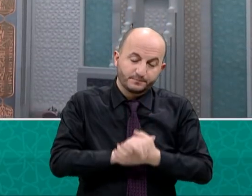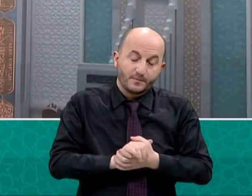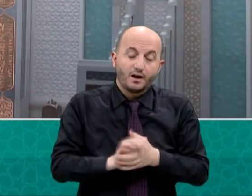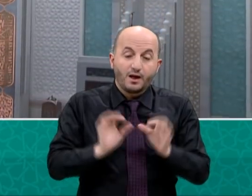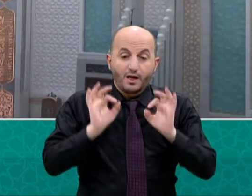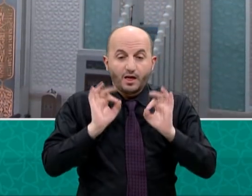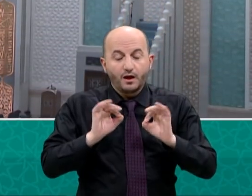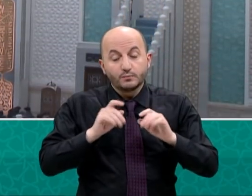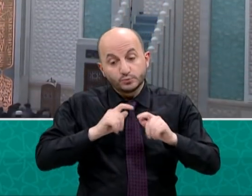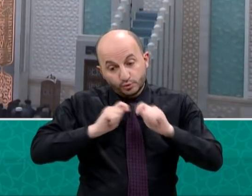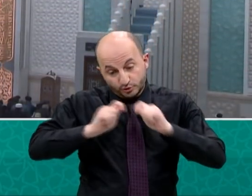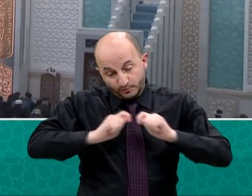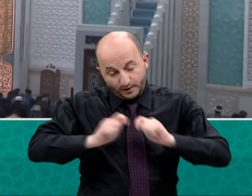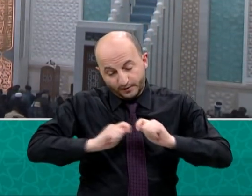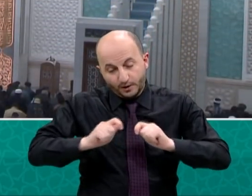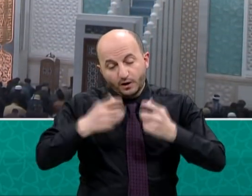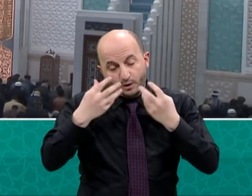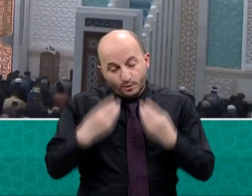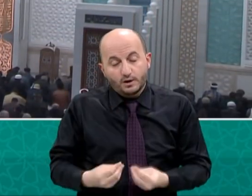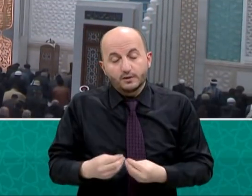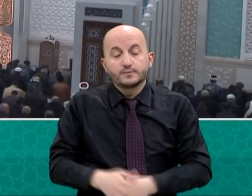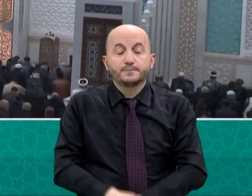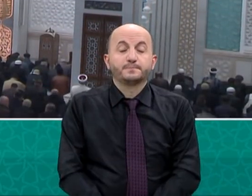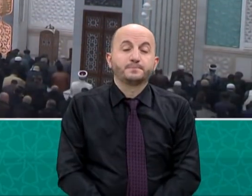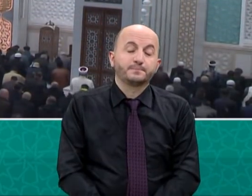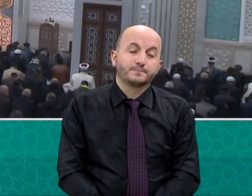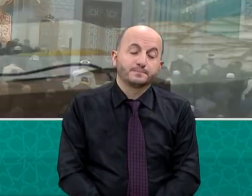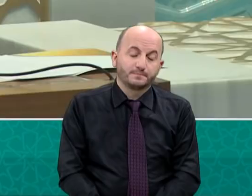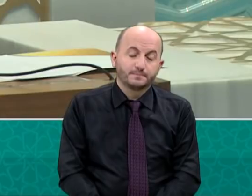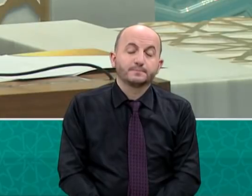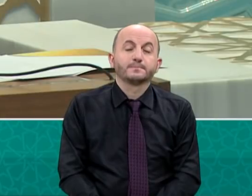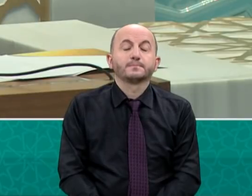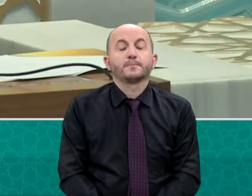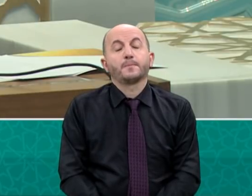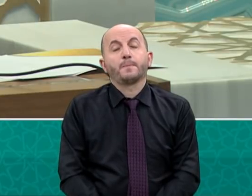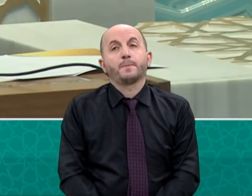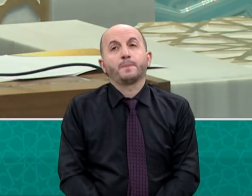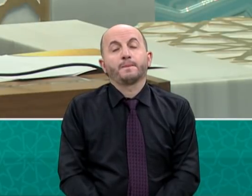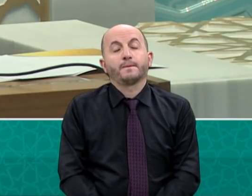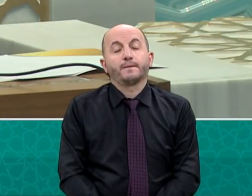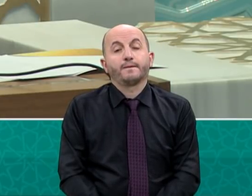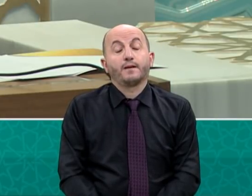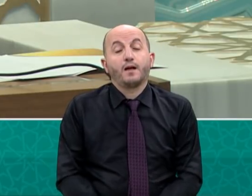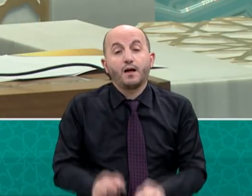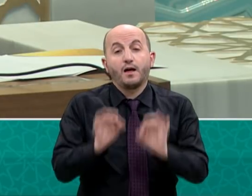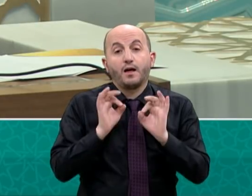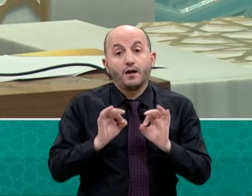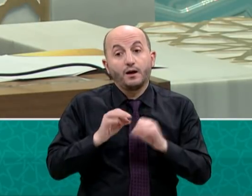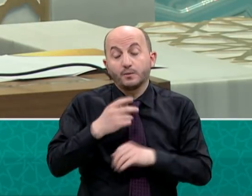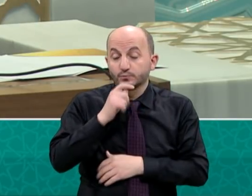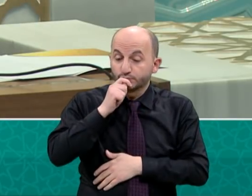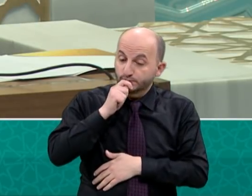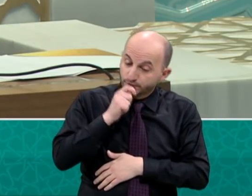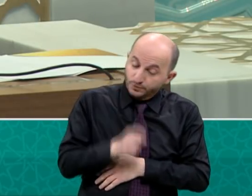hem akit olarak, yani karşılıklı bir hukuki muamele olarak, hem ahit